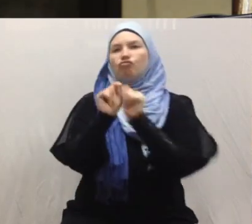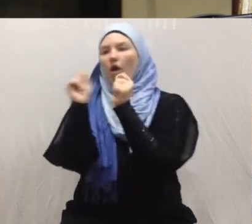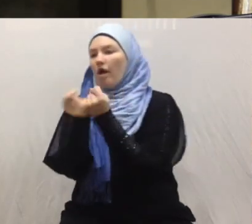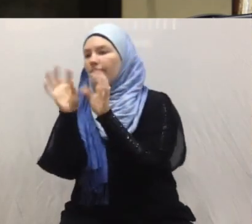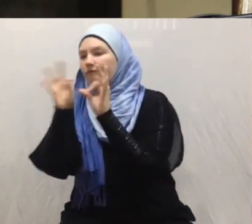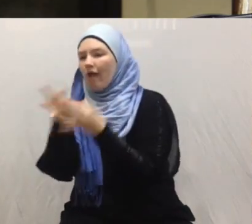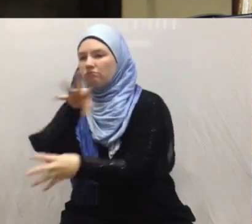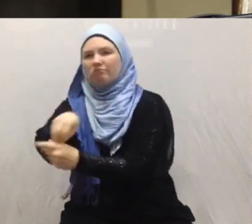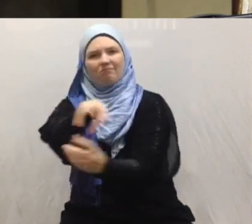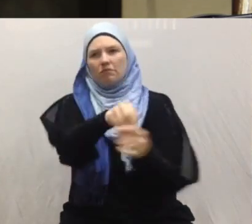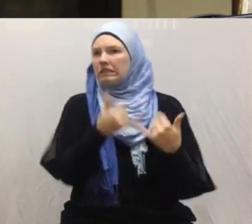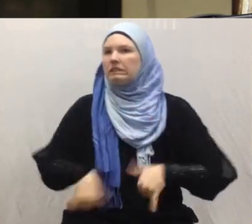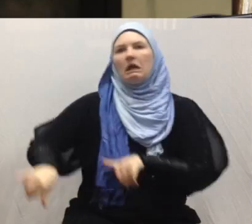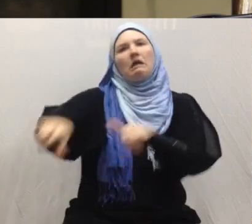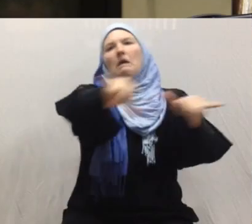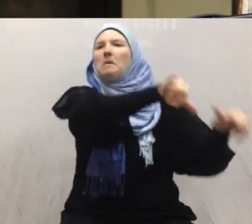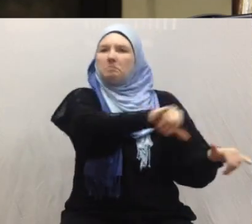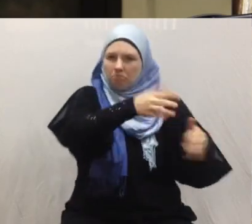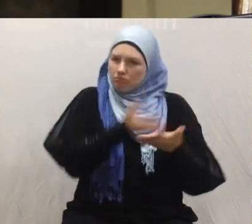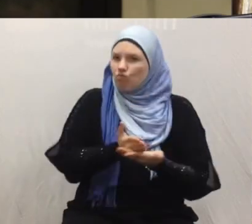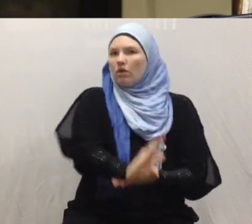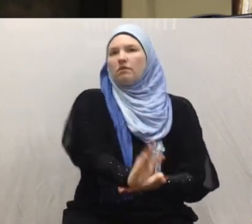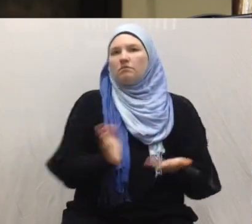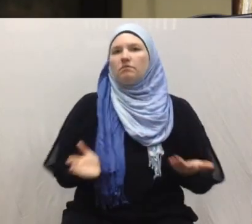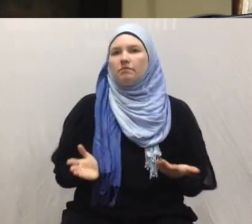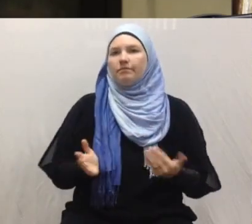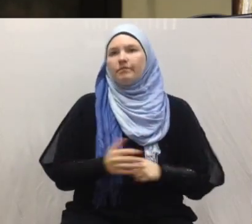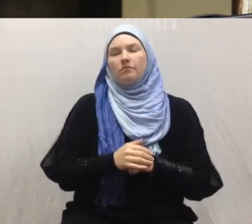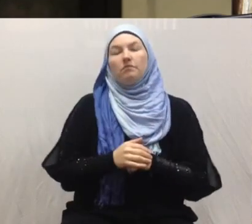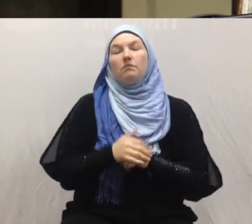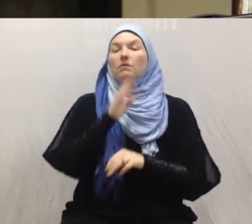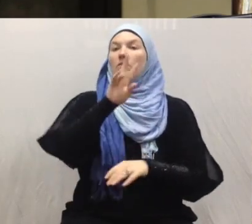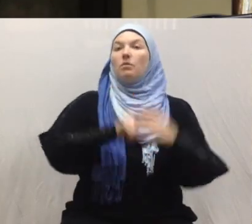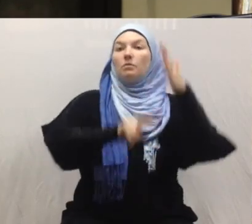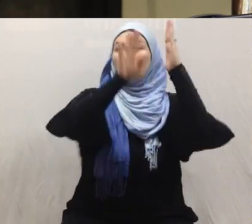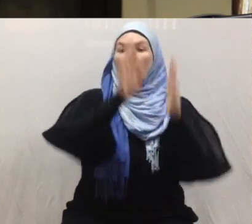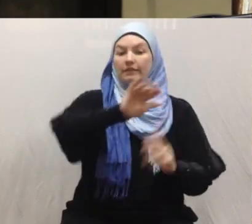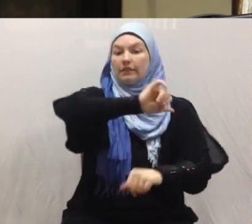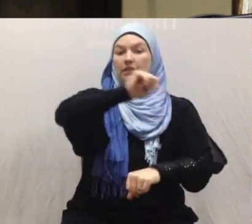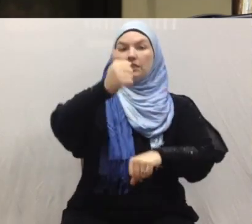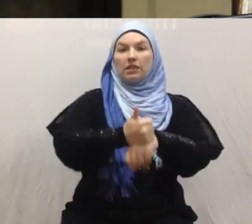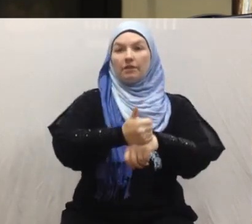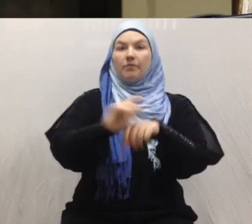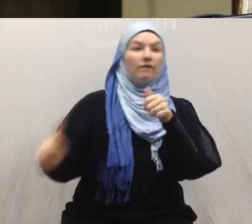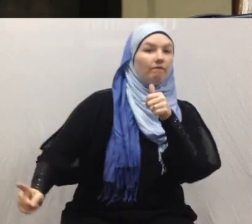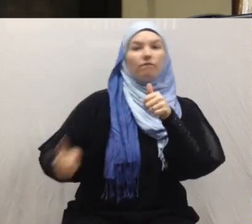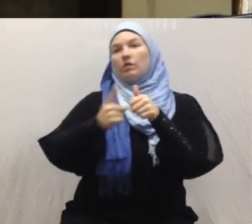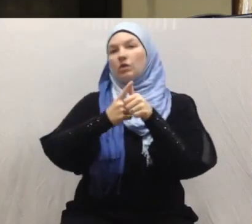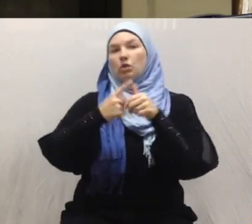nothing. So the Prophet ﷺ set up and established the first ever